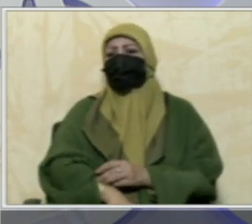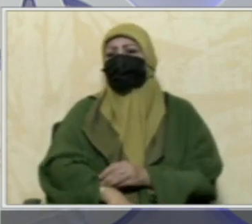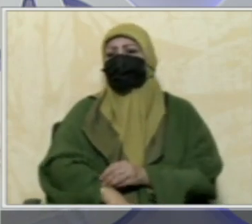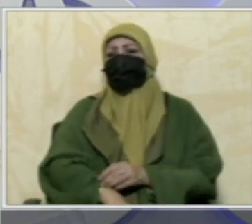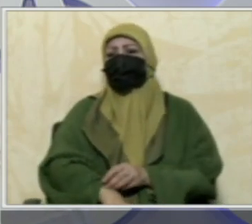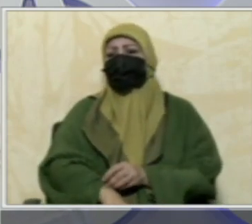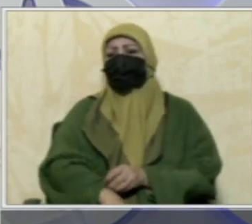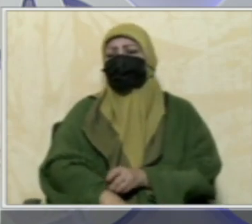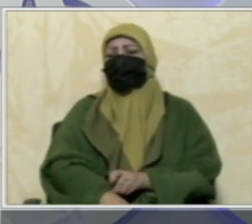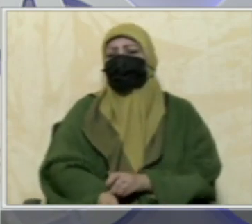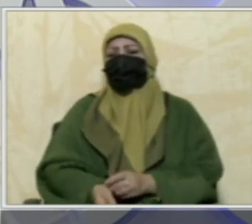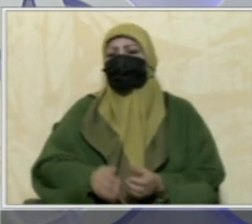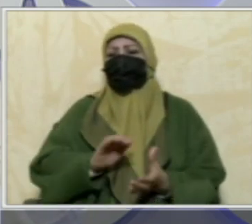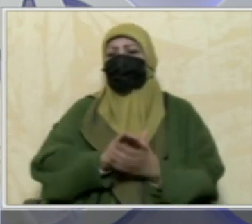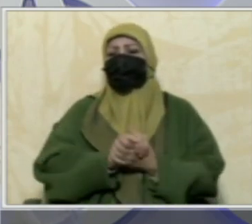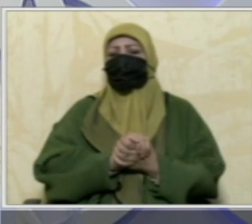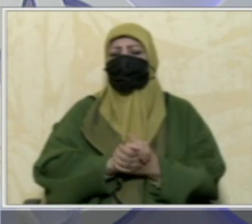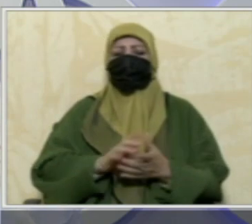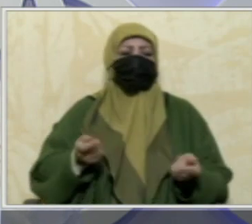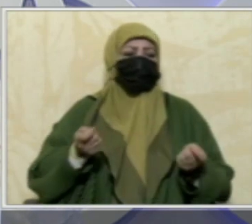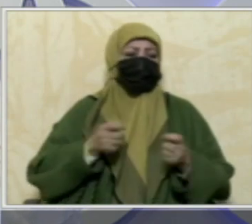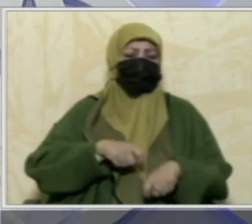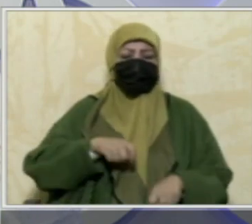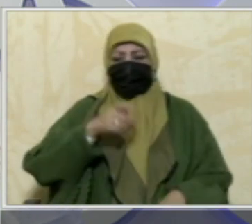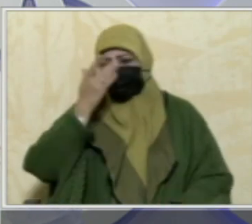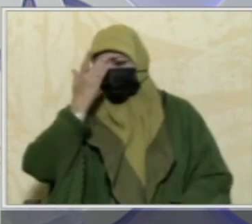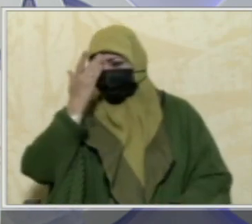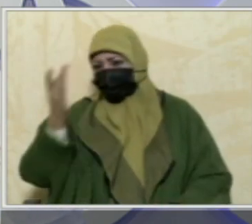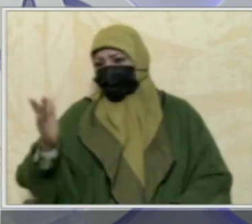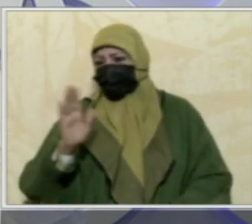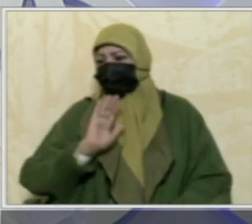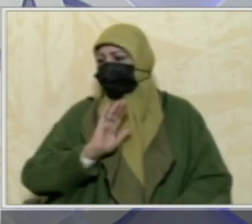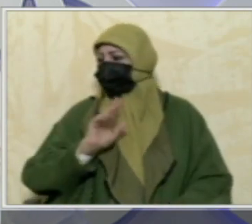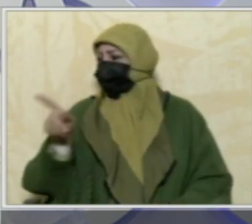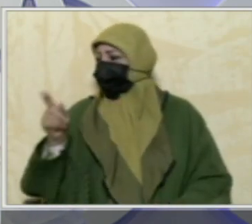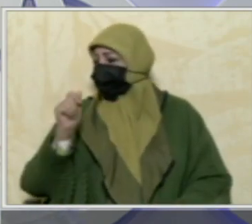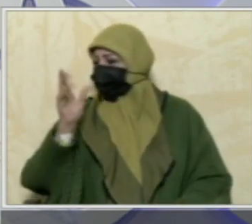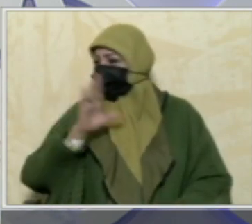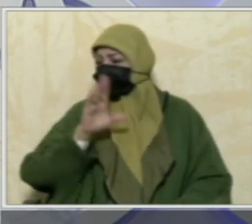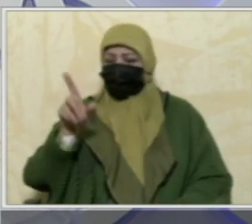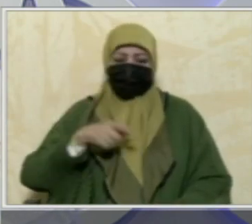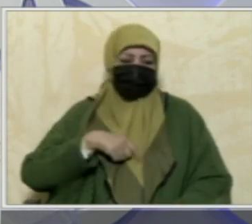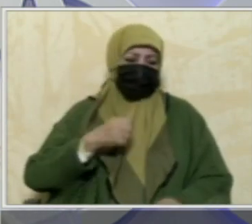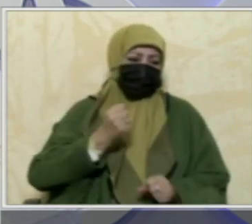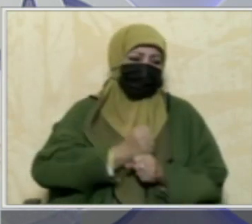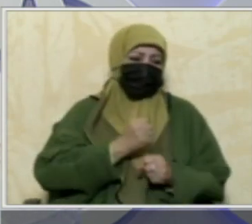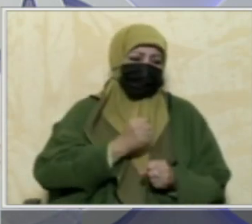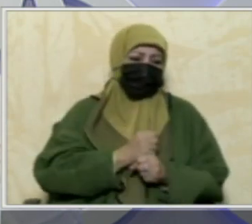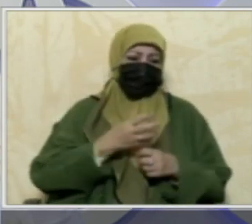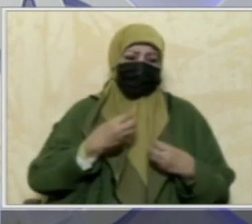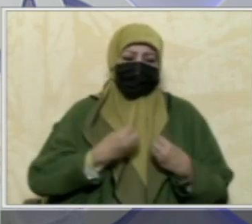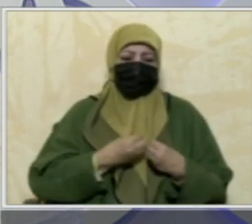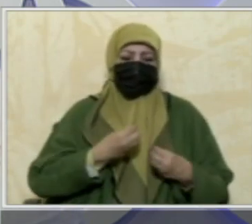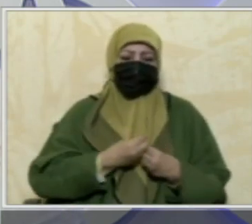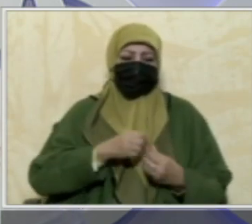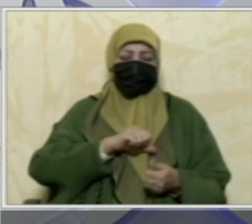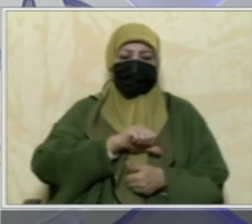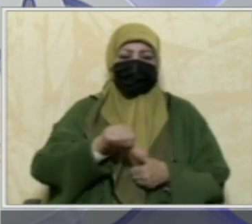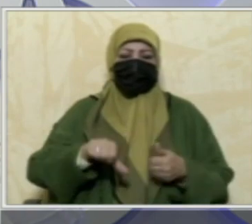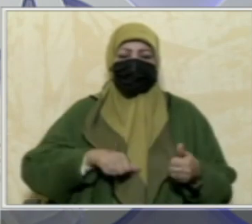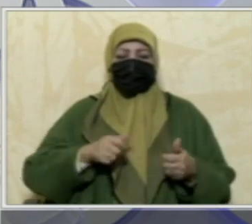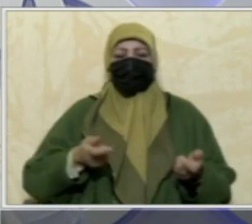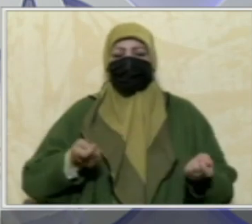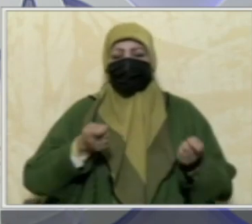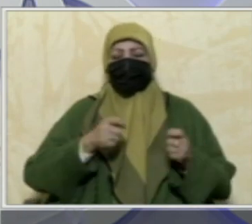اضحيه يعطونه لزميل لهم ويصير مملوكا له هنا لا اشكال فيه ولهذا يسال الناس كثيرا